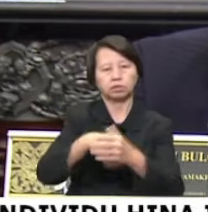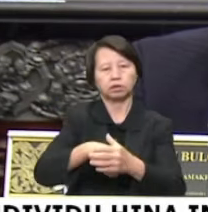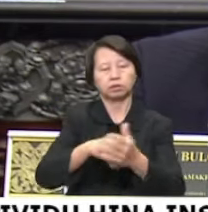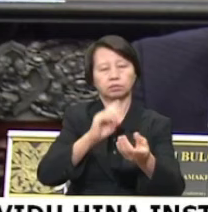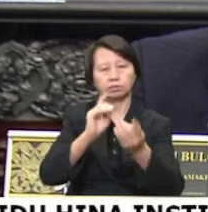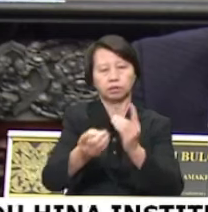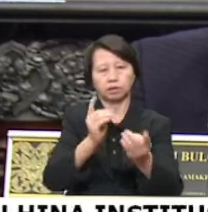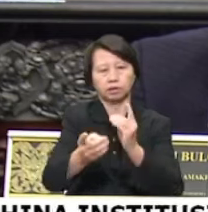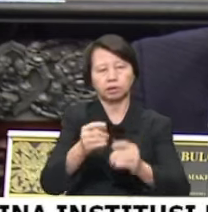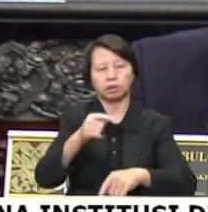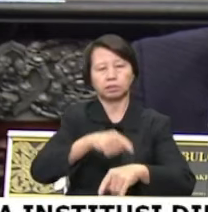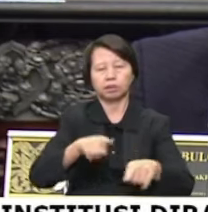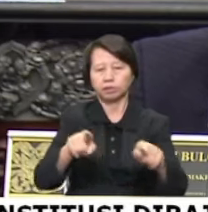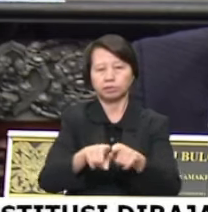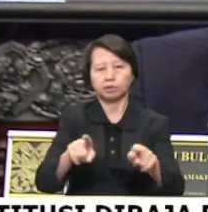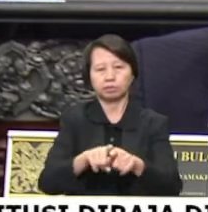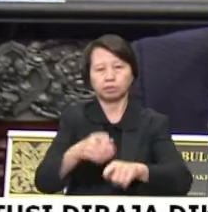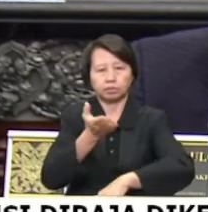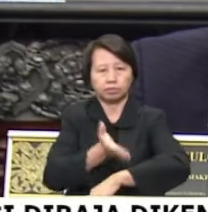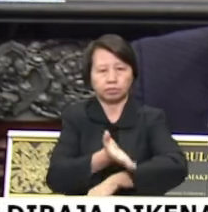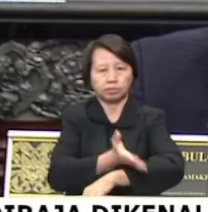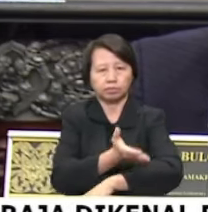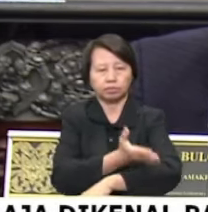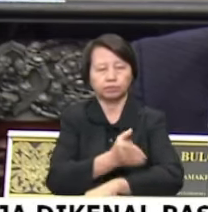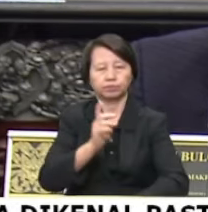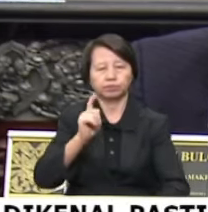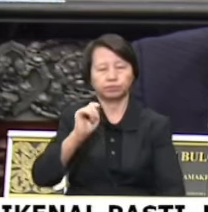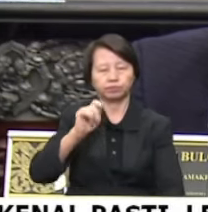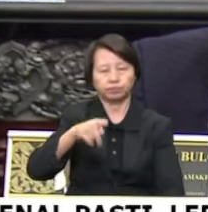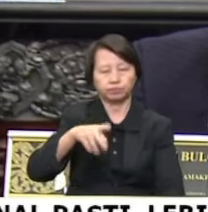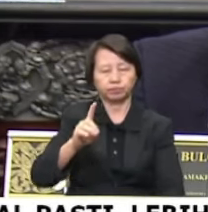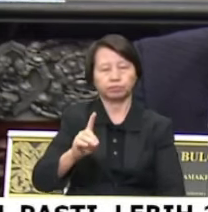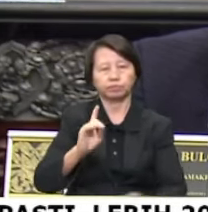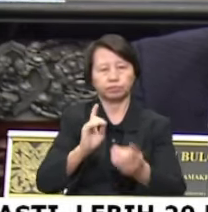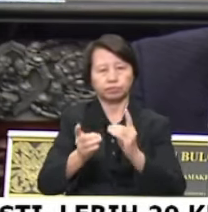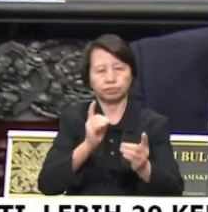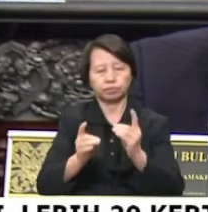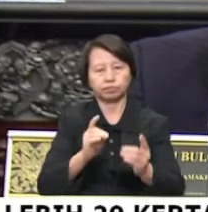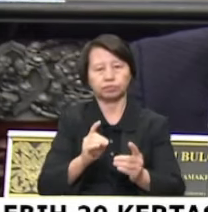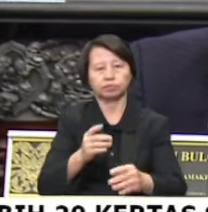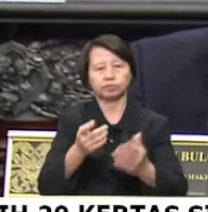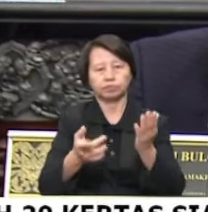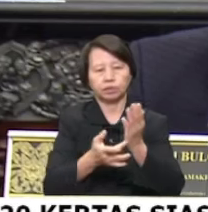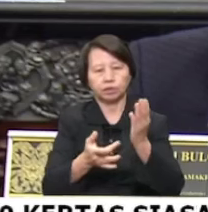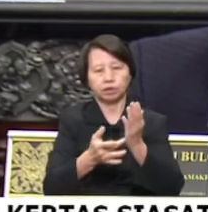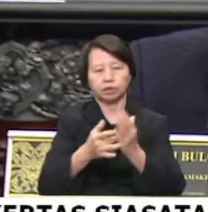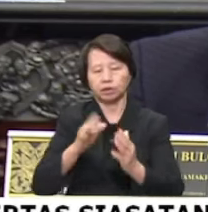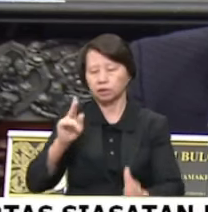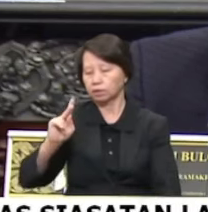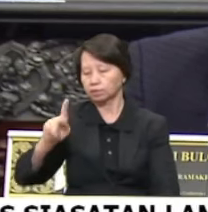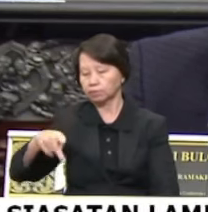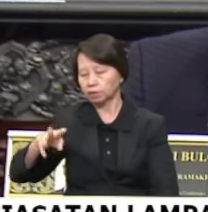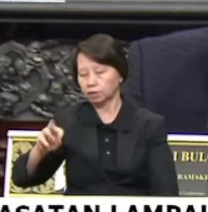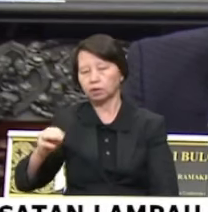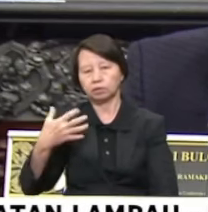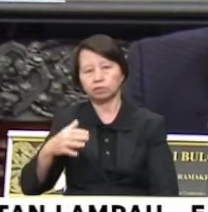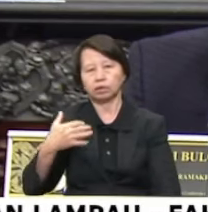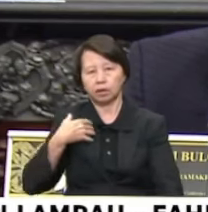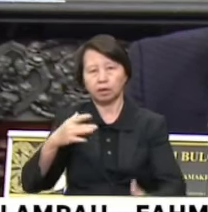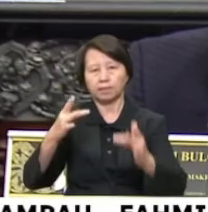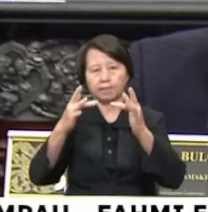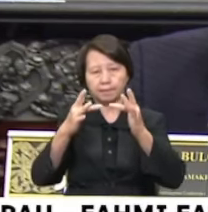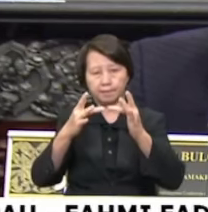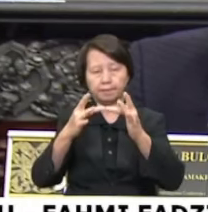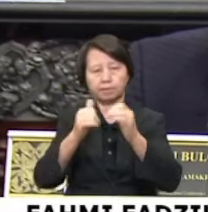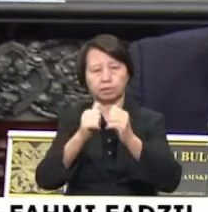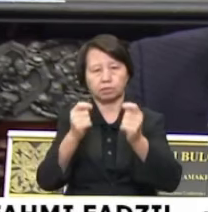masa yang sama, bagi memperkasakan PTP yang berteraskan teknologi, KPM telah menyediakan capaian jalur lebar internet